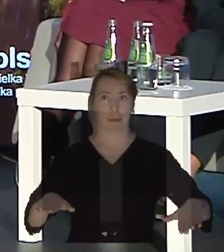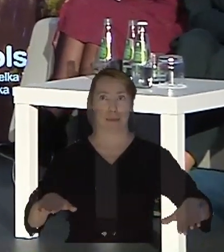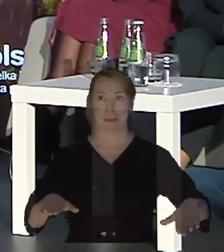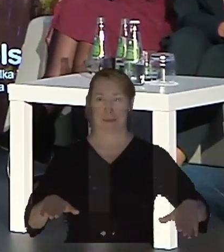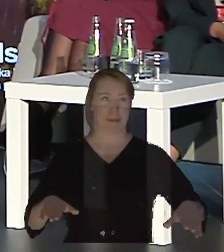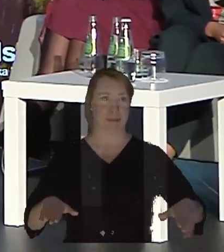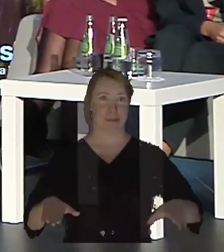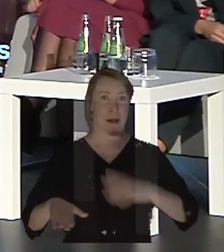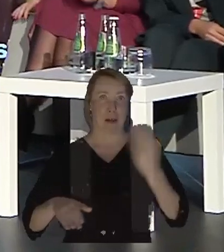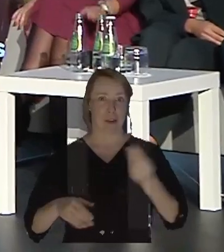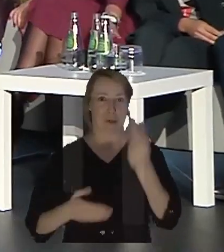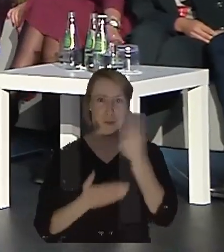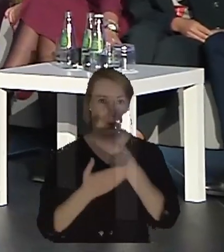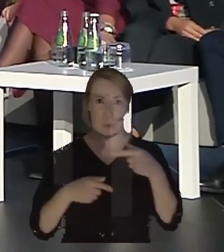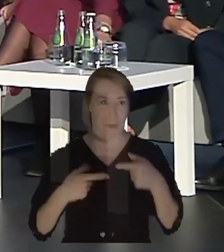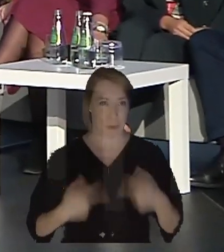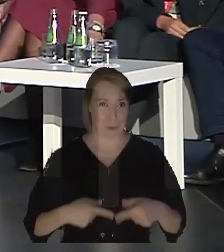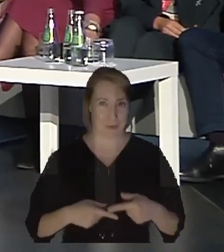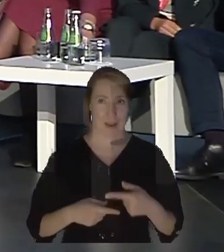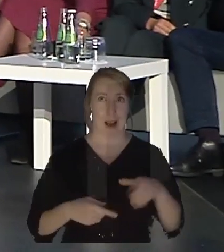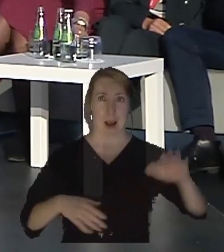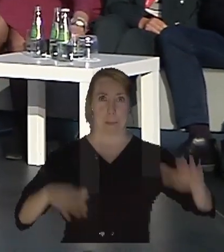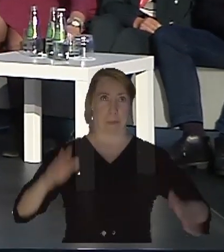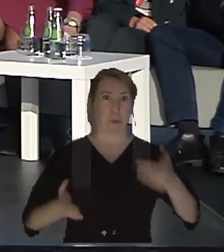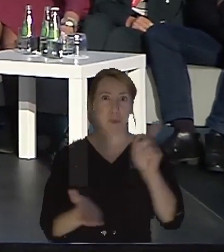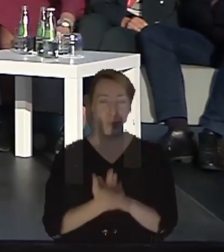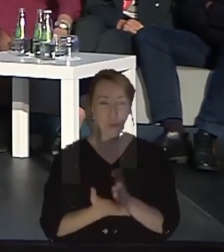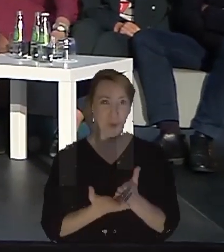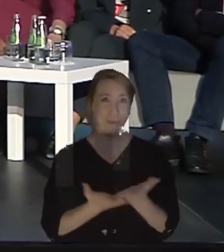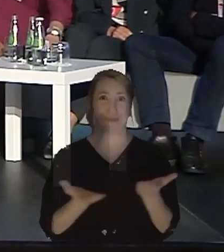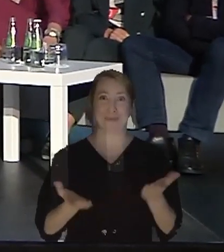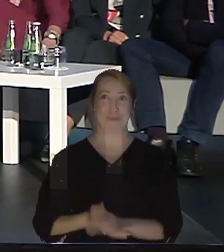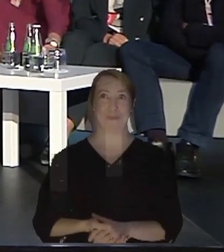Ja jeszcze nie przeczytałem. Dłonie na przyciskach.